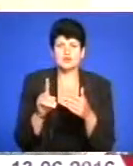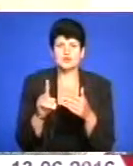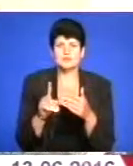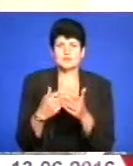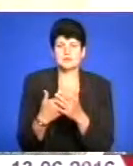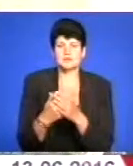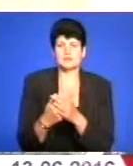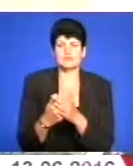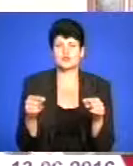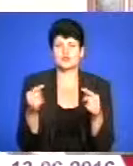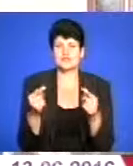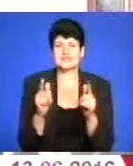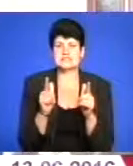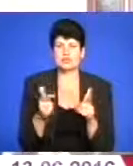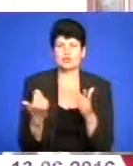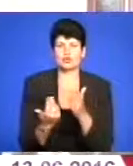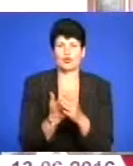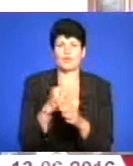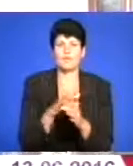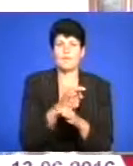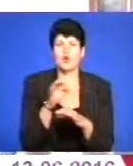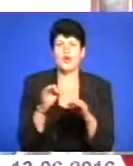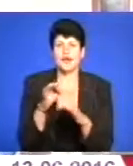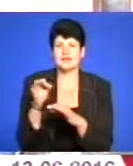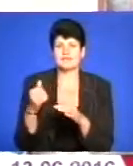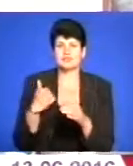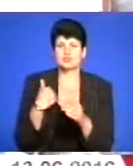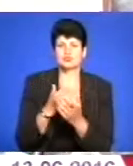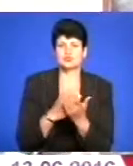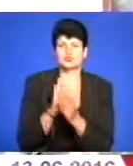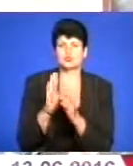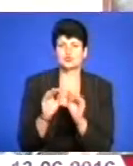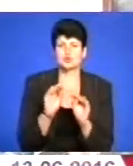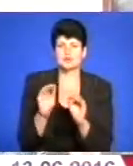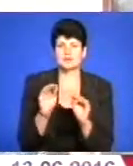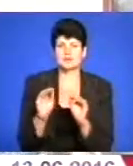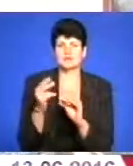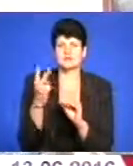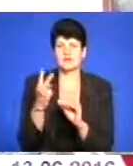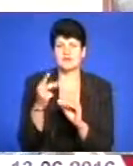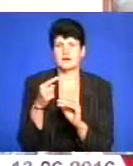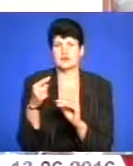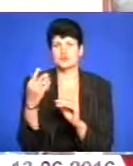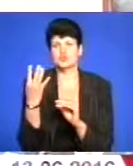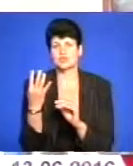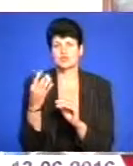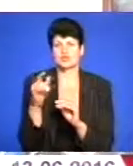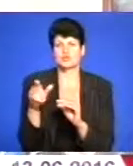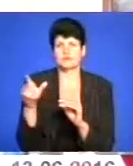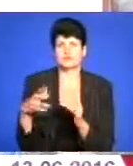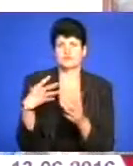десь кінцю даного року, мабуть, вже будемо червону стрічку перерізати в деяких будівлях. В першу чергу ми плануємо зробити це житловий